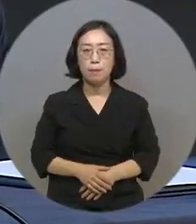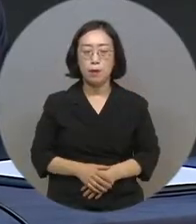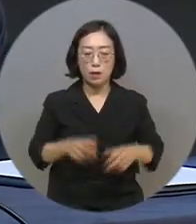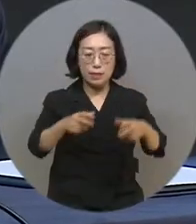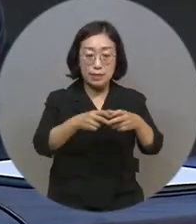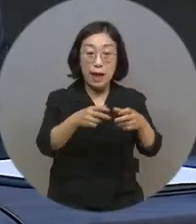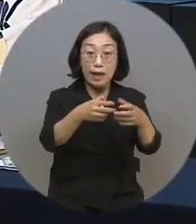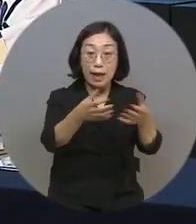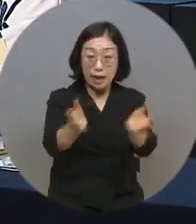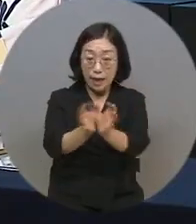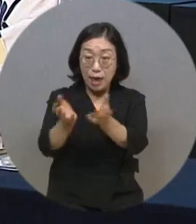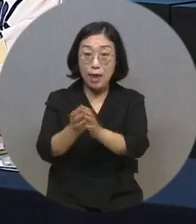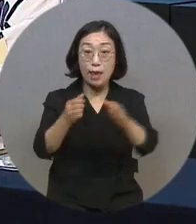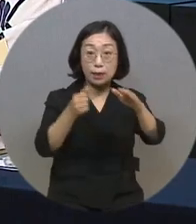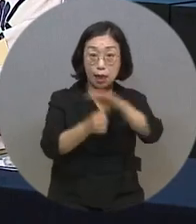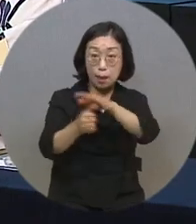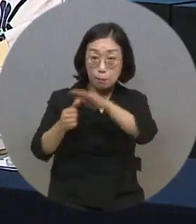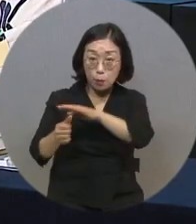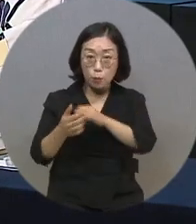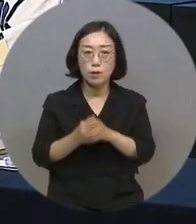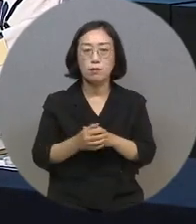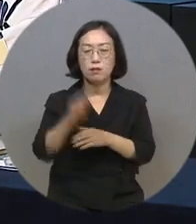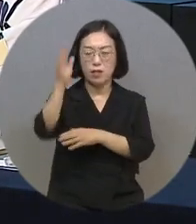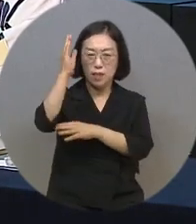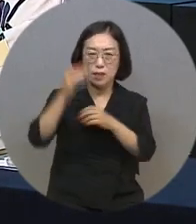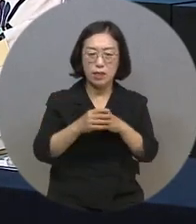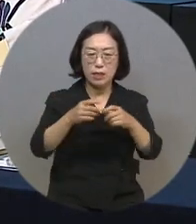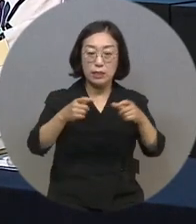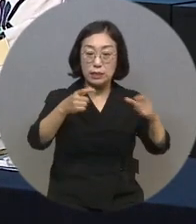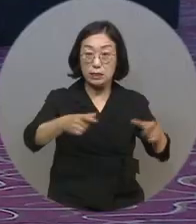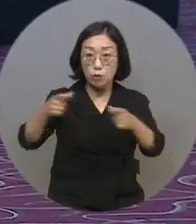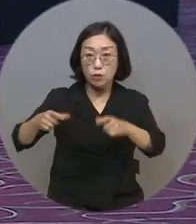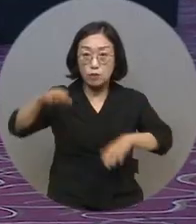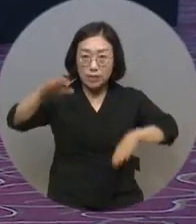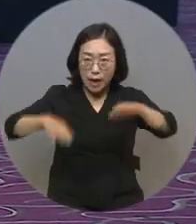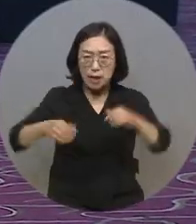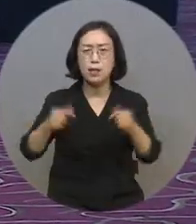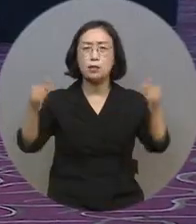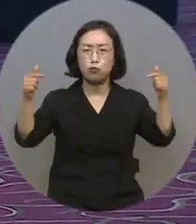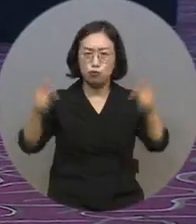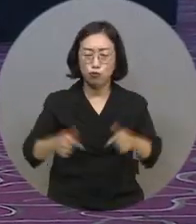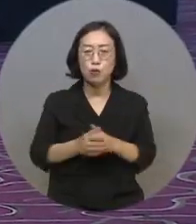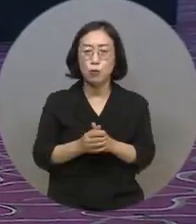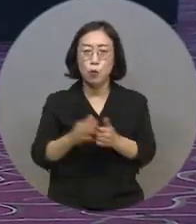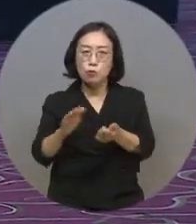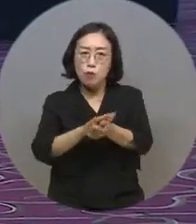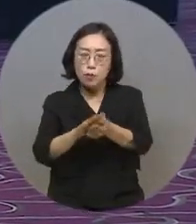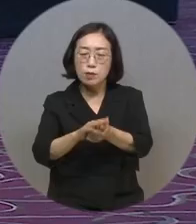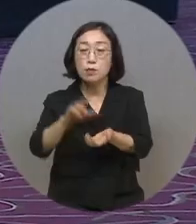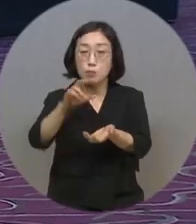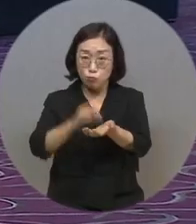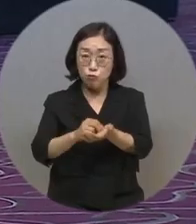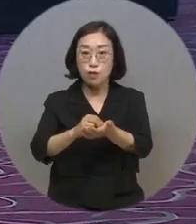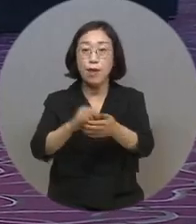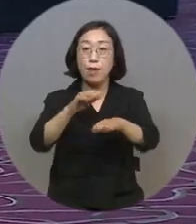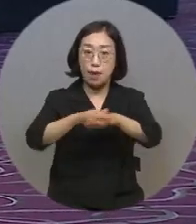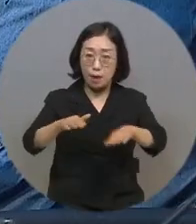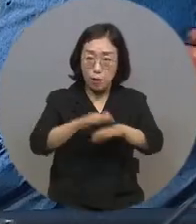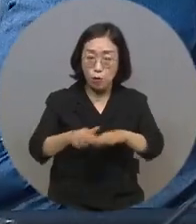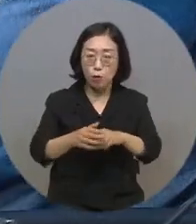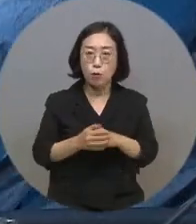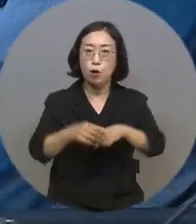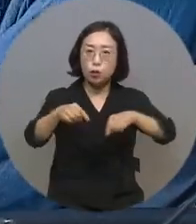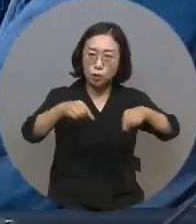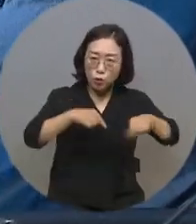장애계 대표들은 장애인 복지 서비스의 지역 격차 개선, 장애 활동 서비스 확대 방안 마련과 같은 정책적